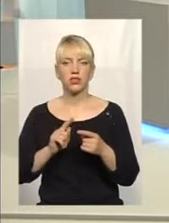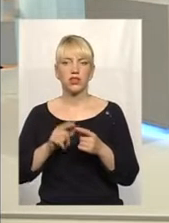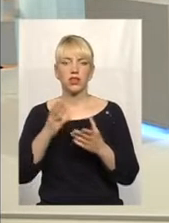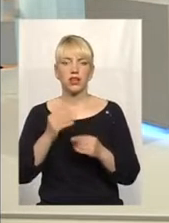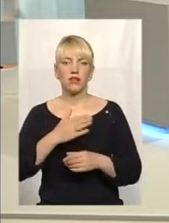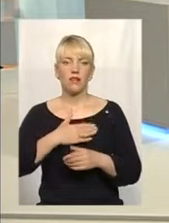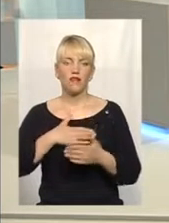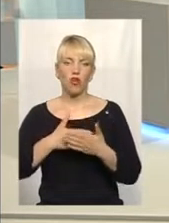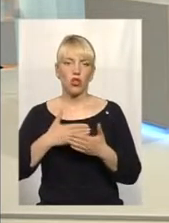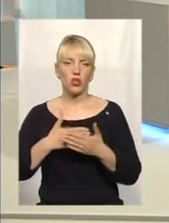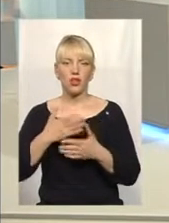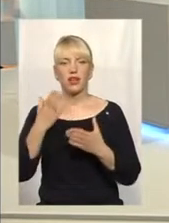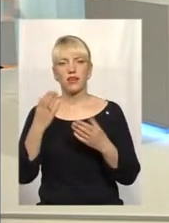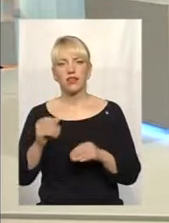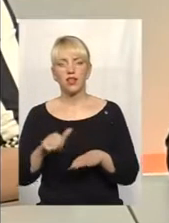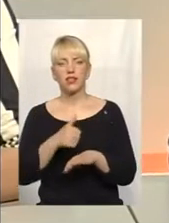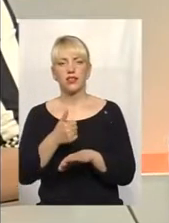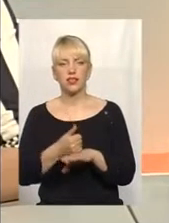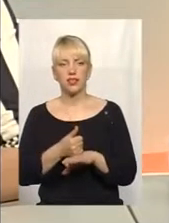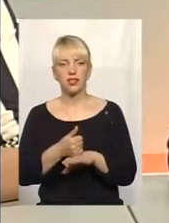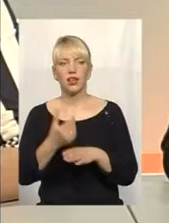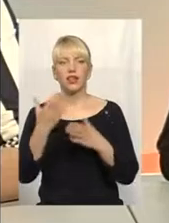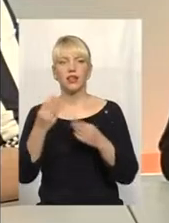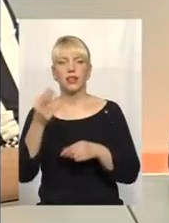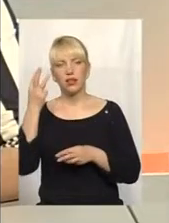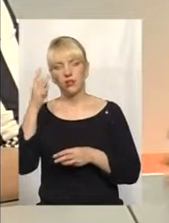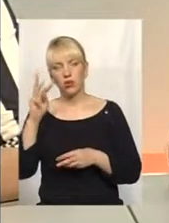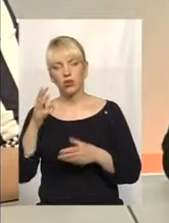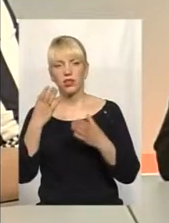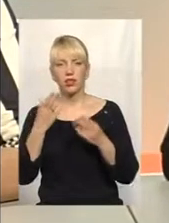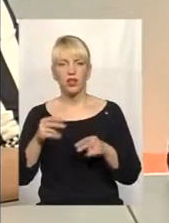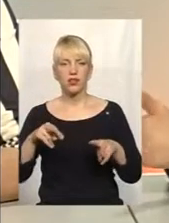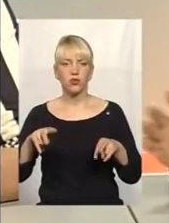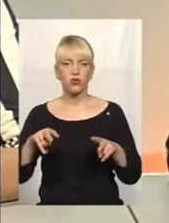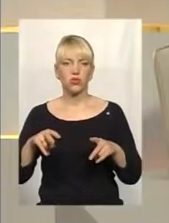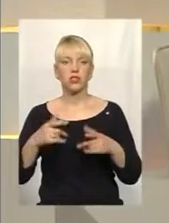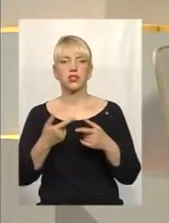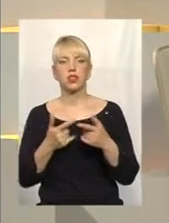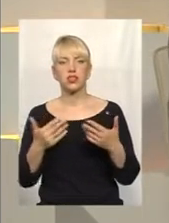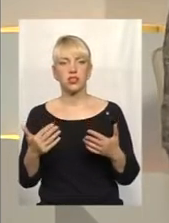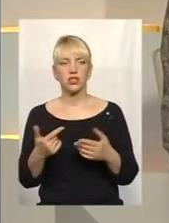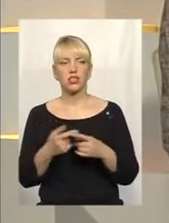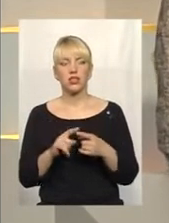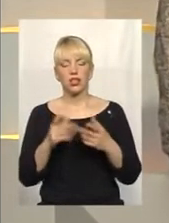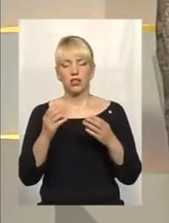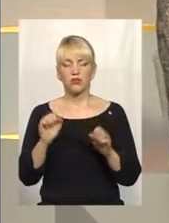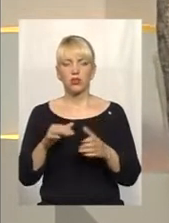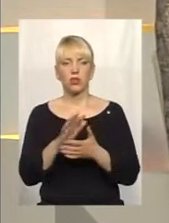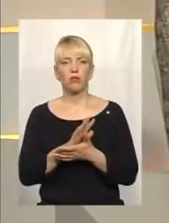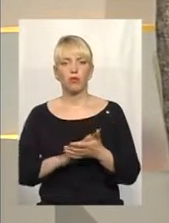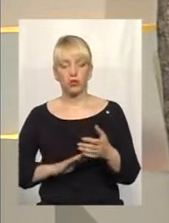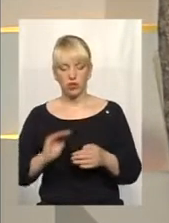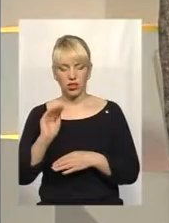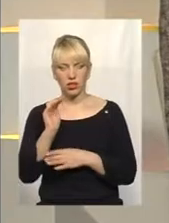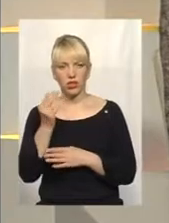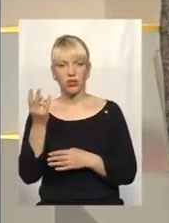волонтера, це день лідера, це день моди, день танцюриста. І, ну, ці дні можна продовжувати. Адже дитину